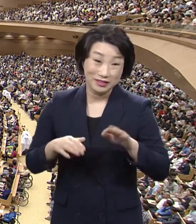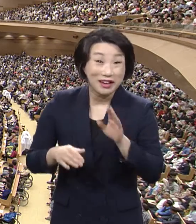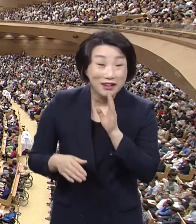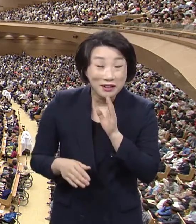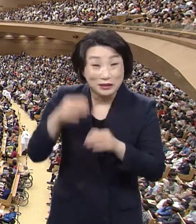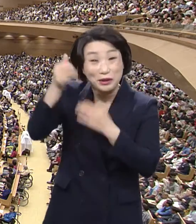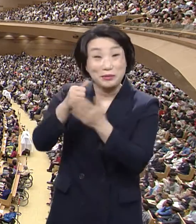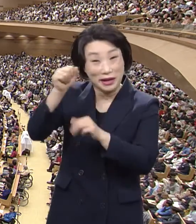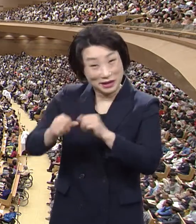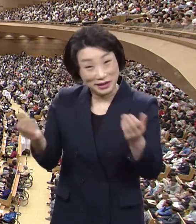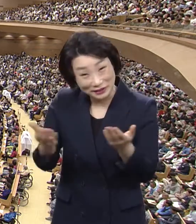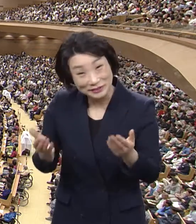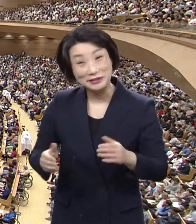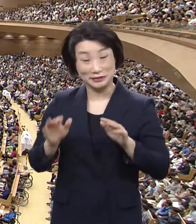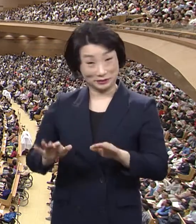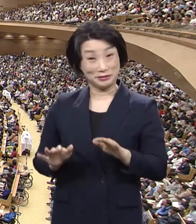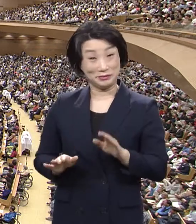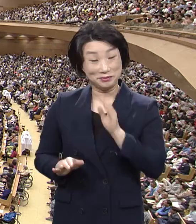성령님이 하시는 일이라 이 말이야.